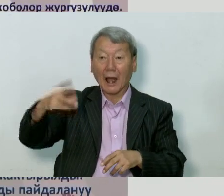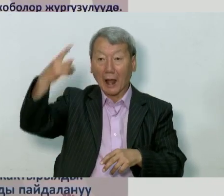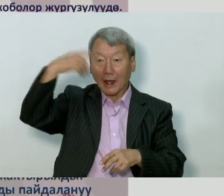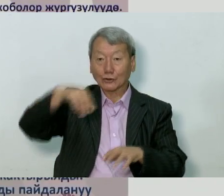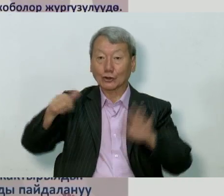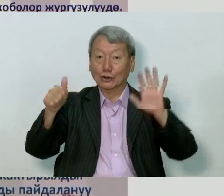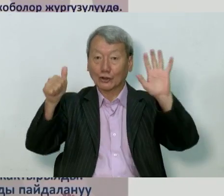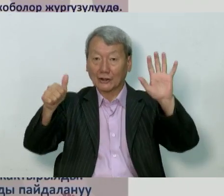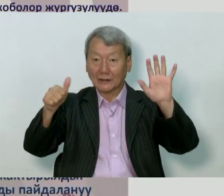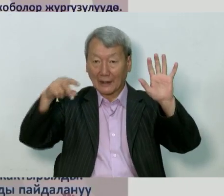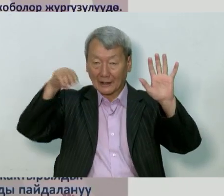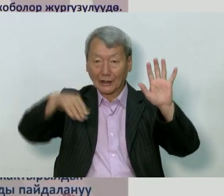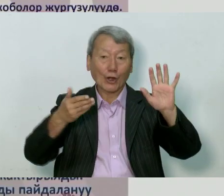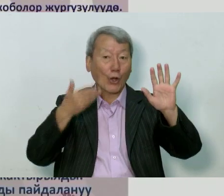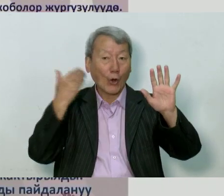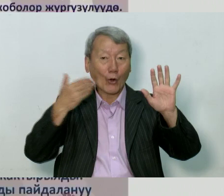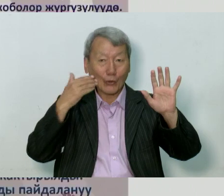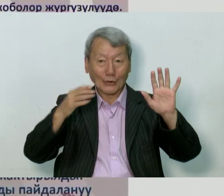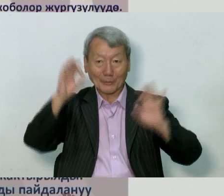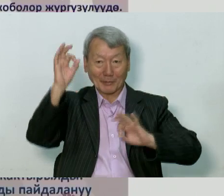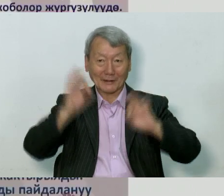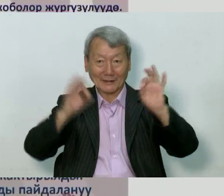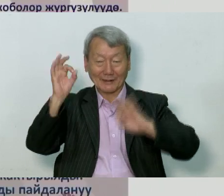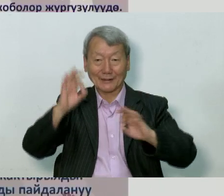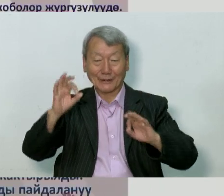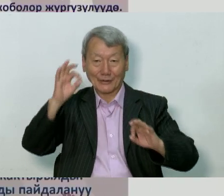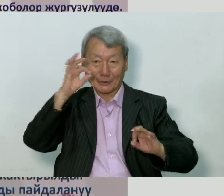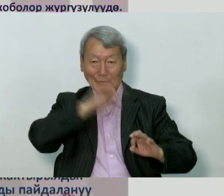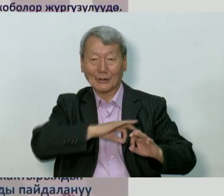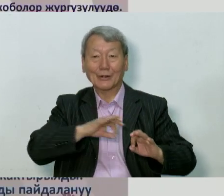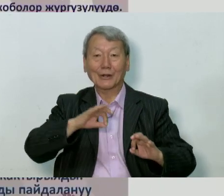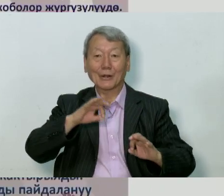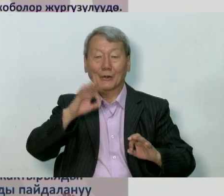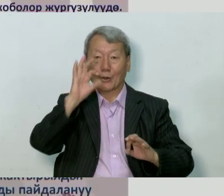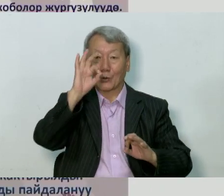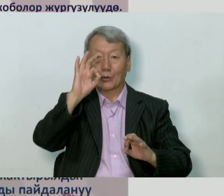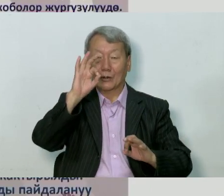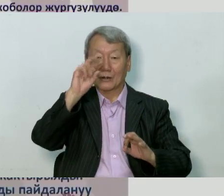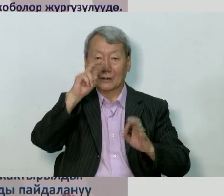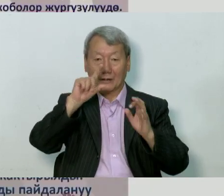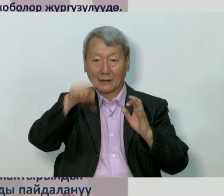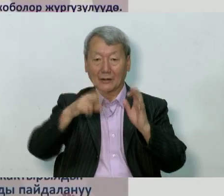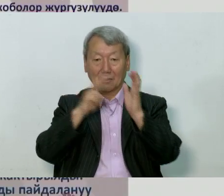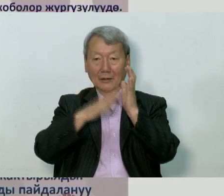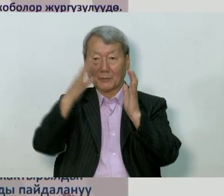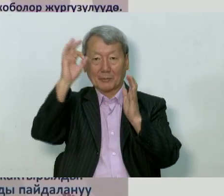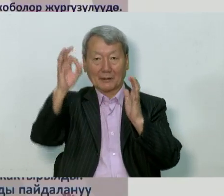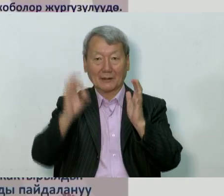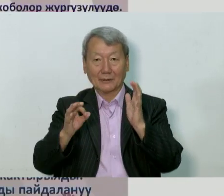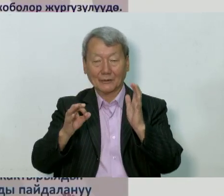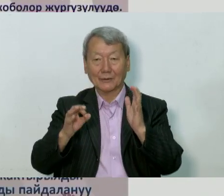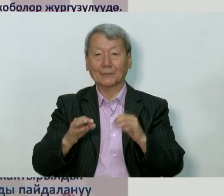6 жылдык жеңилдетилген мөөнөт каралган, эми пайыздык чени 0,75%.